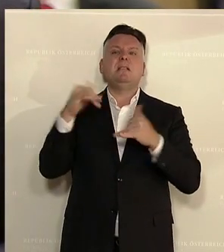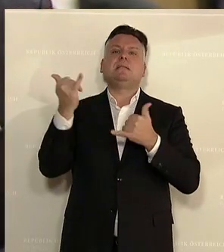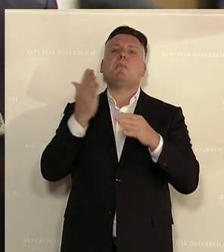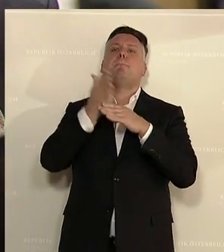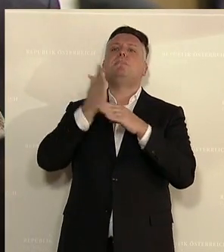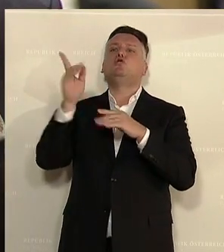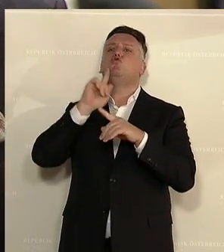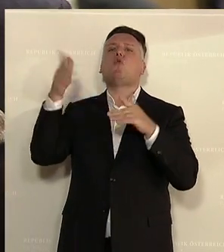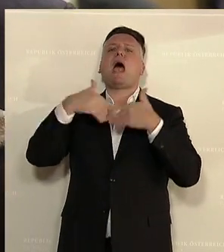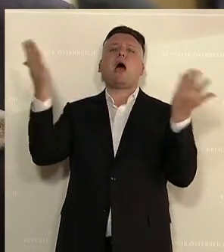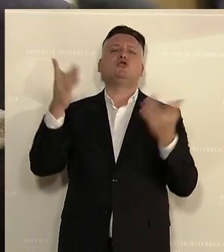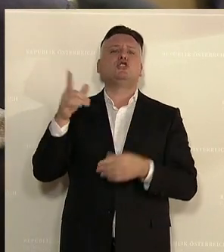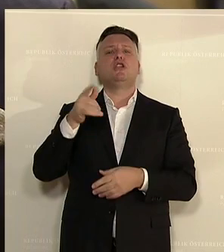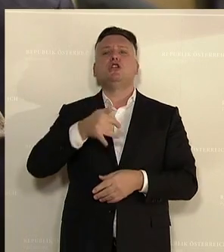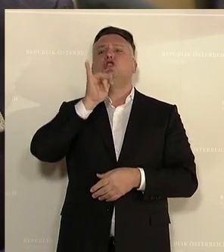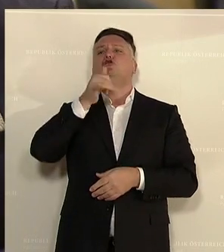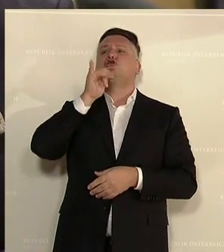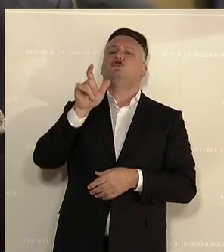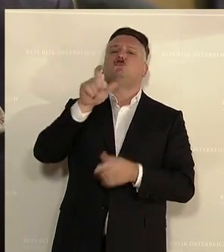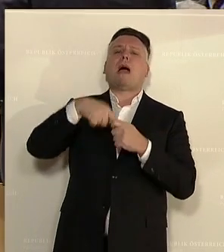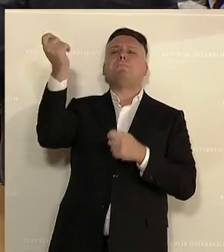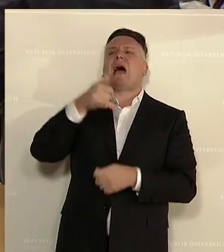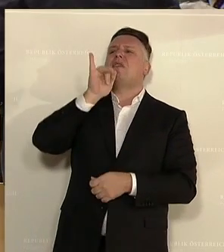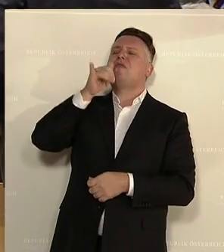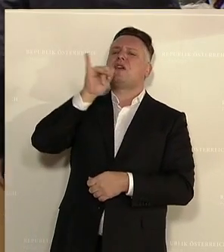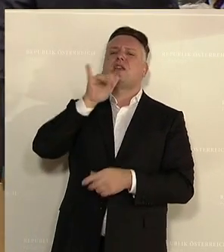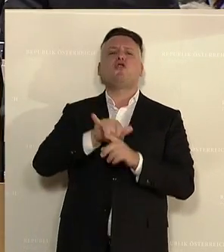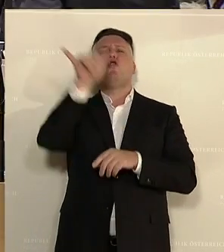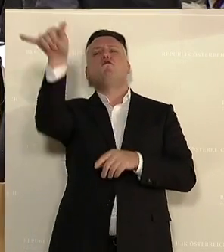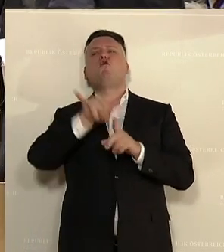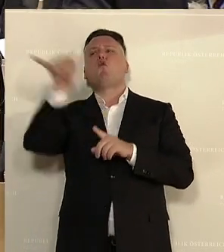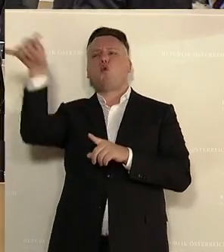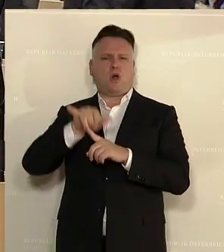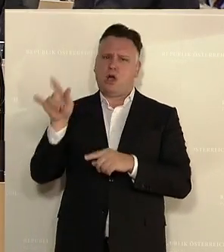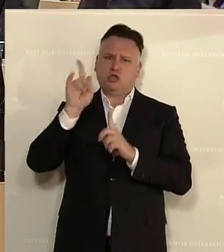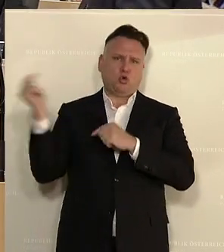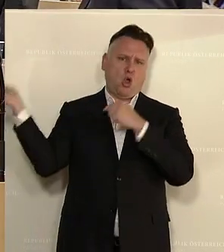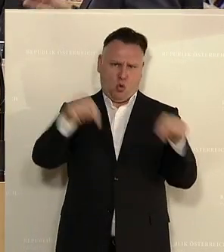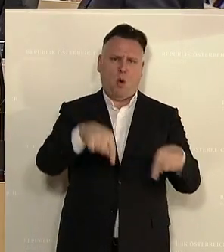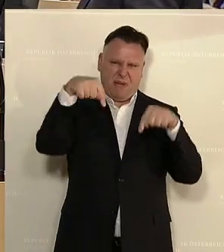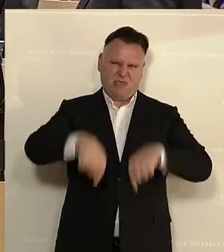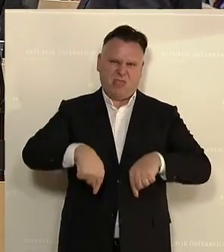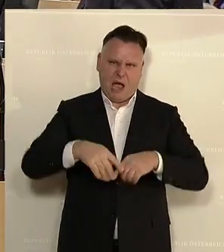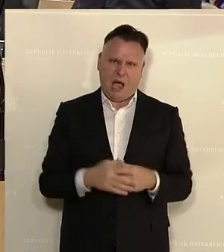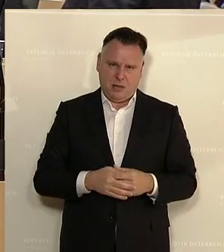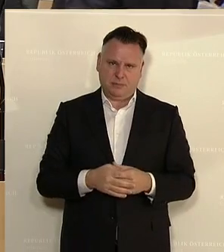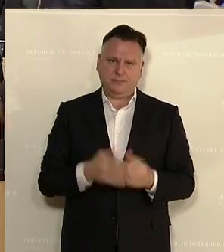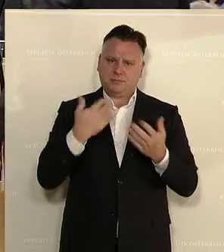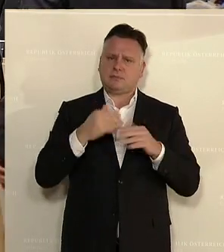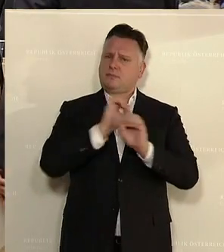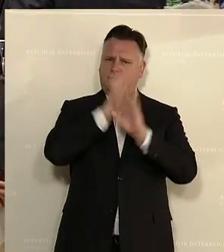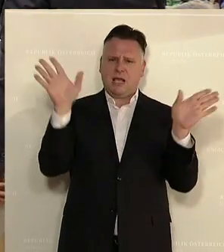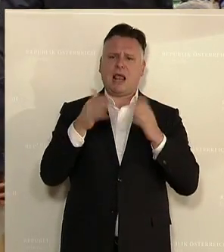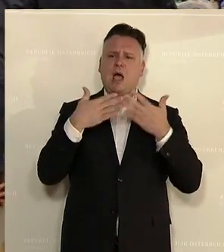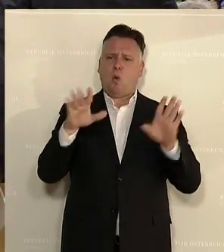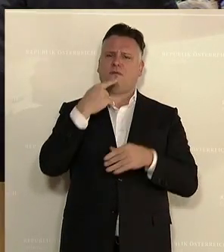zu champagnisieren, im Privatjet, sondern daherkommen und hier ihre Beschlüsse auch zur Beschlussfassung bringen. Ich muss Ihnen das ganz klar sagen, wir haben